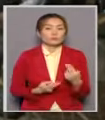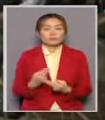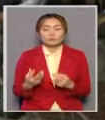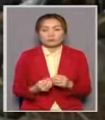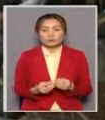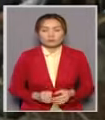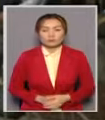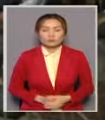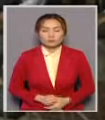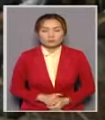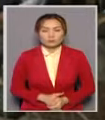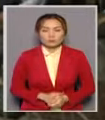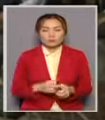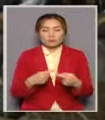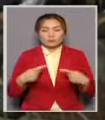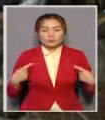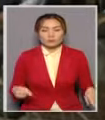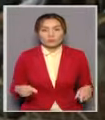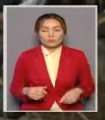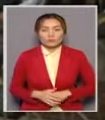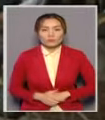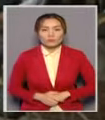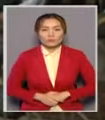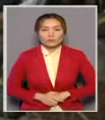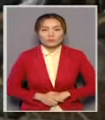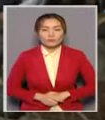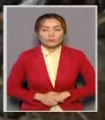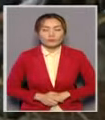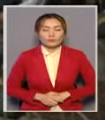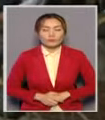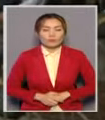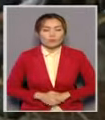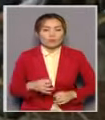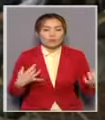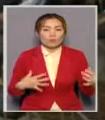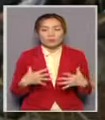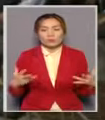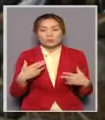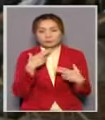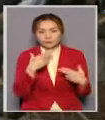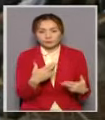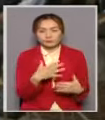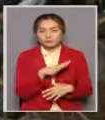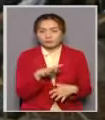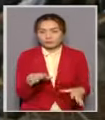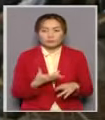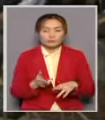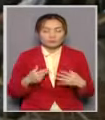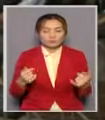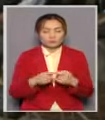жалпы әр түрлі жанрда жұмыс істесе де мына домбыраға көп келе бермеген.